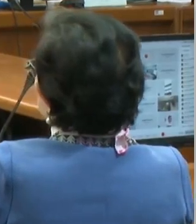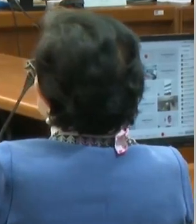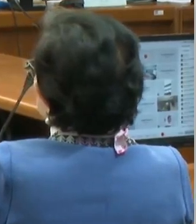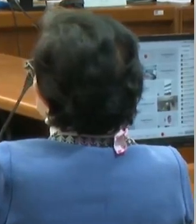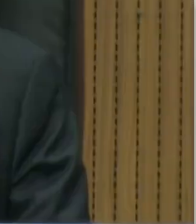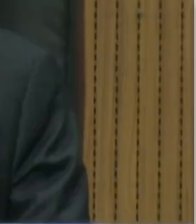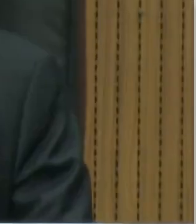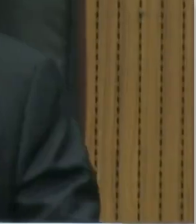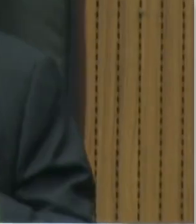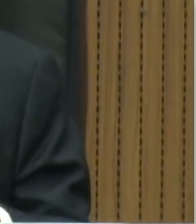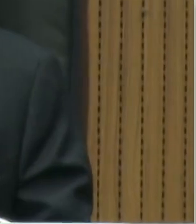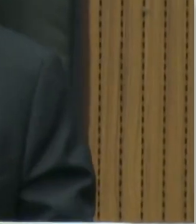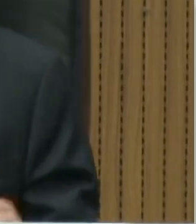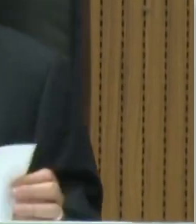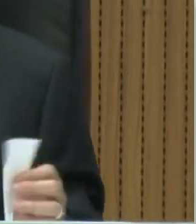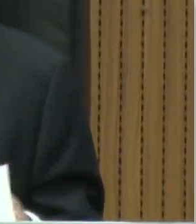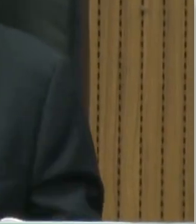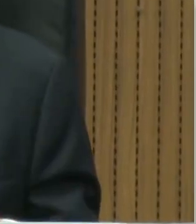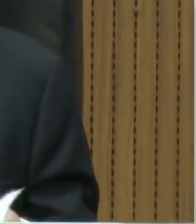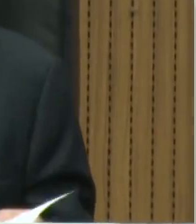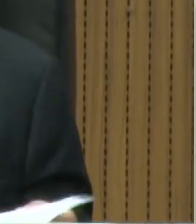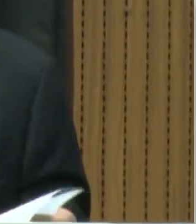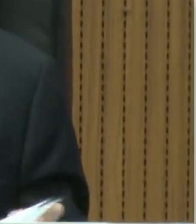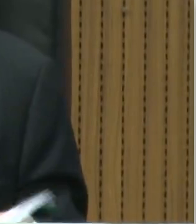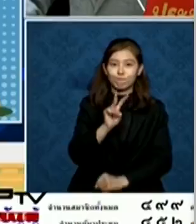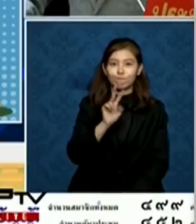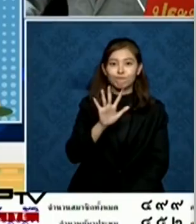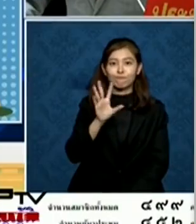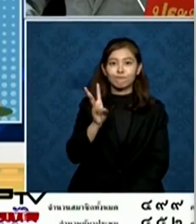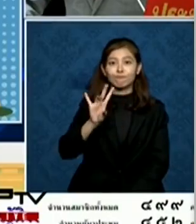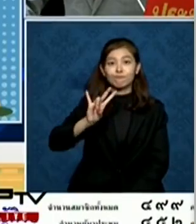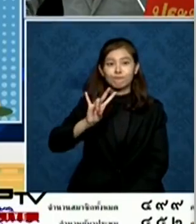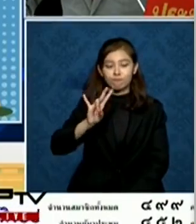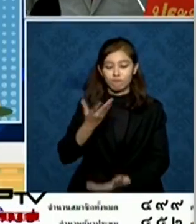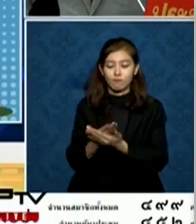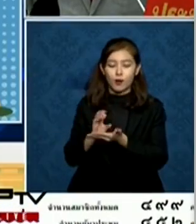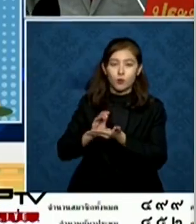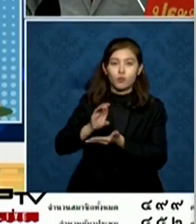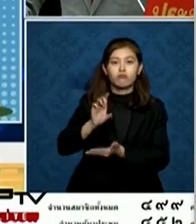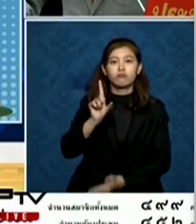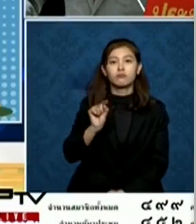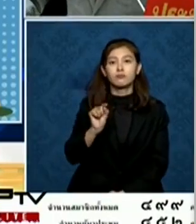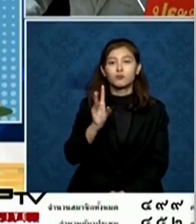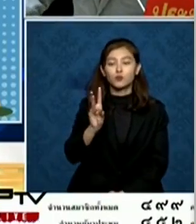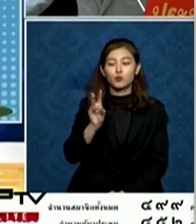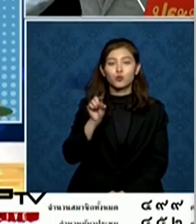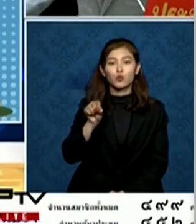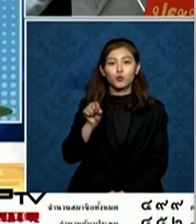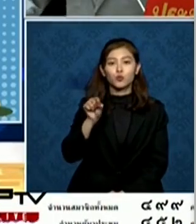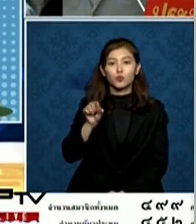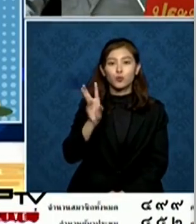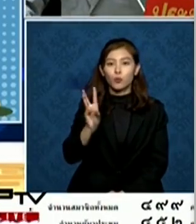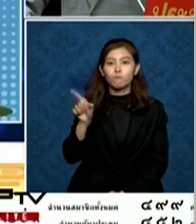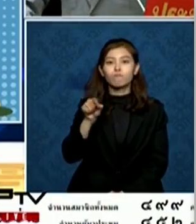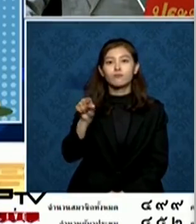นึงคือคุณจุรินทร์ลักษณะวิสิทครับคุณจุรินทร์ก็ลุกขึ้นพูดเหมือนกันว่าช่วยบอกหน่อยว่าอยู่หน้าไหนอมองไม่เห็นนะครับแล้ว